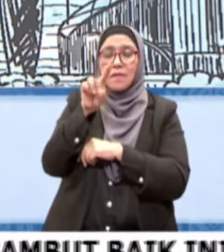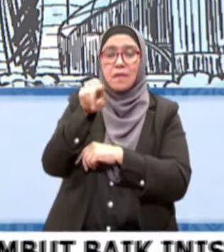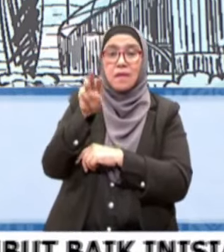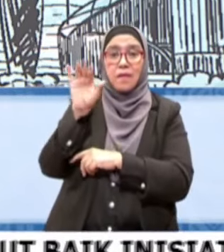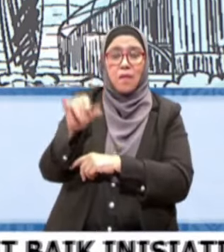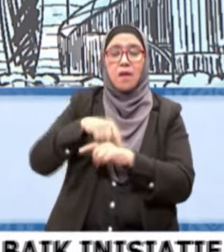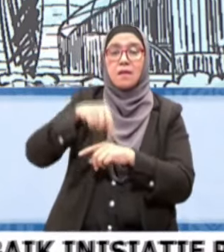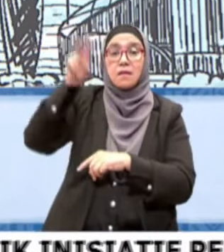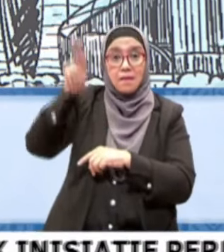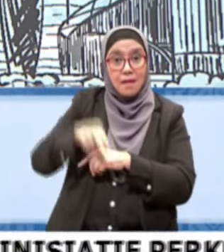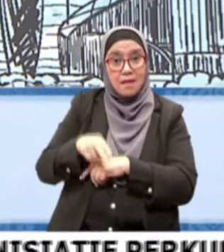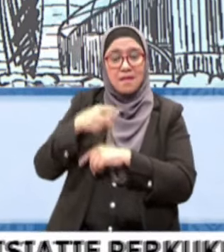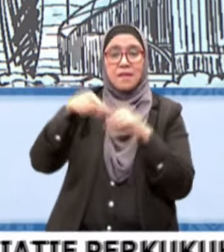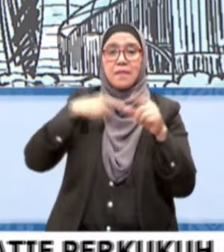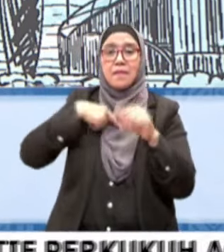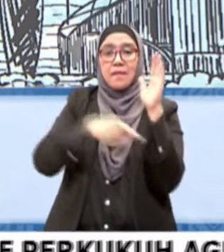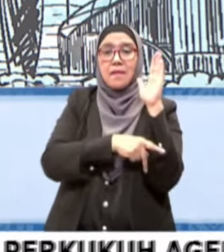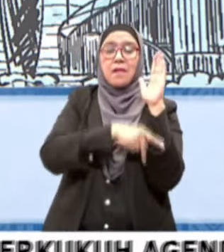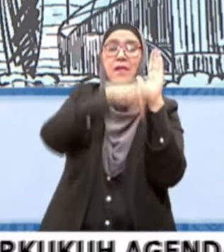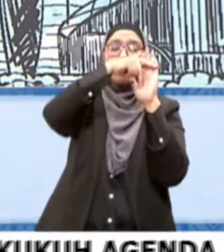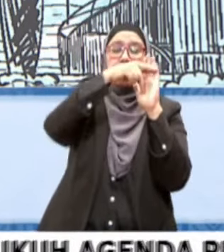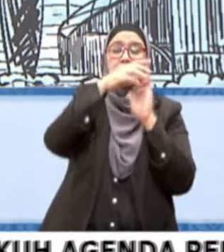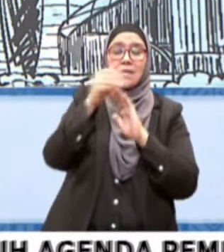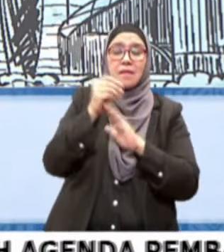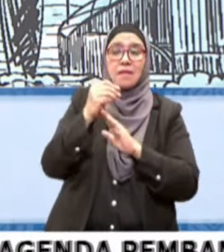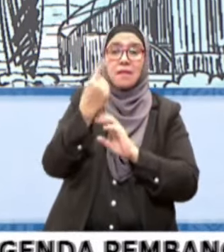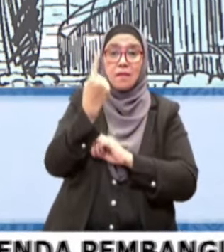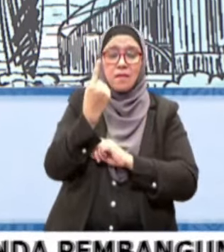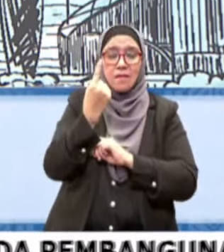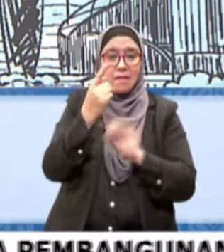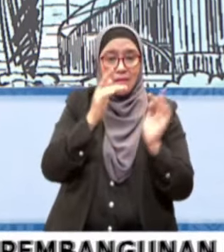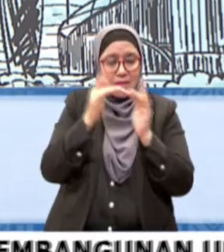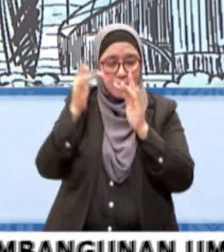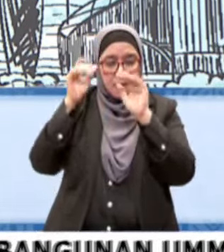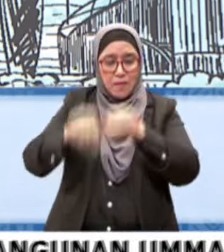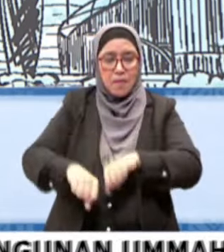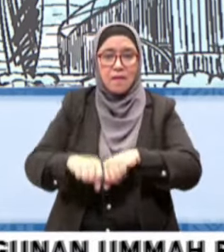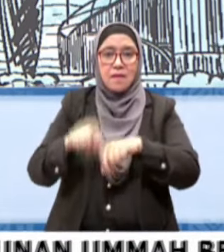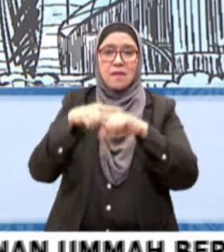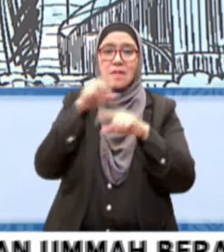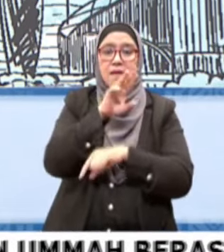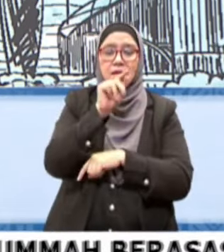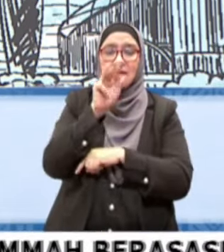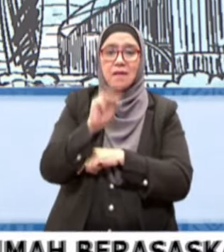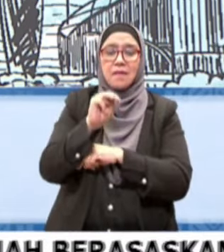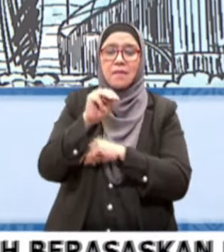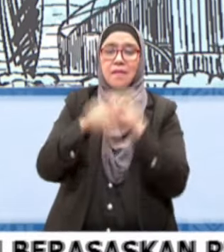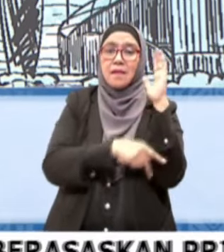klik.rtmyment dan juga satu lagi parutan yang kami sediakan kepada anda di ATM Kalimantan